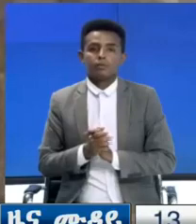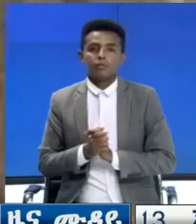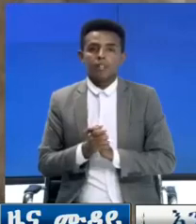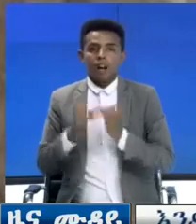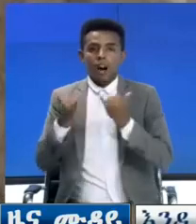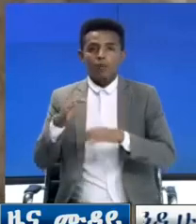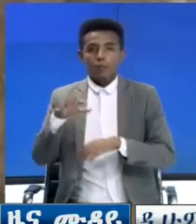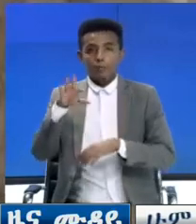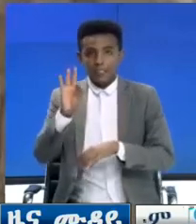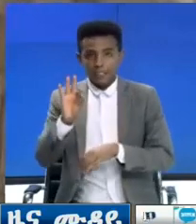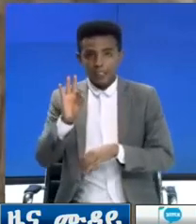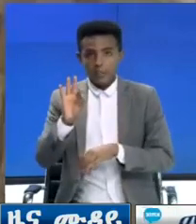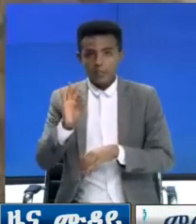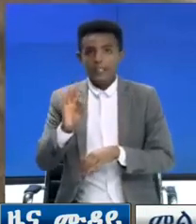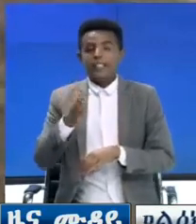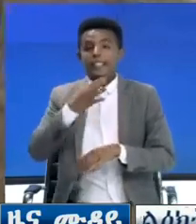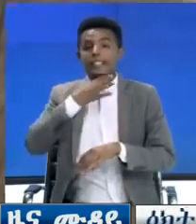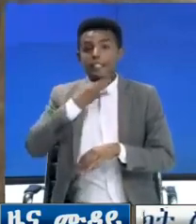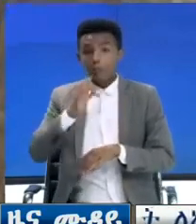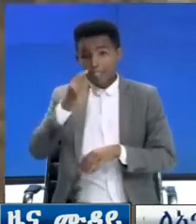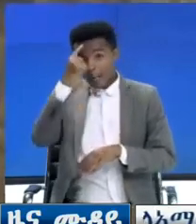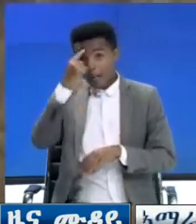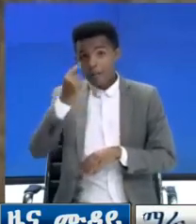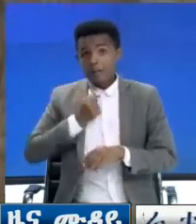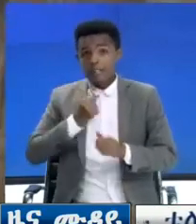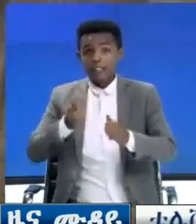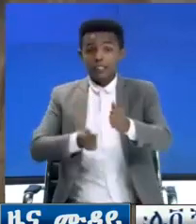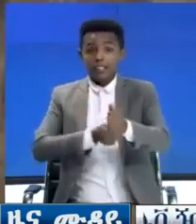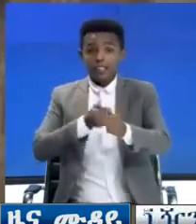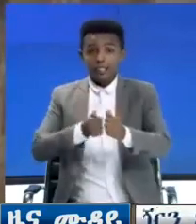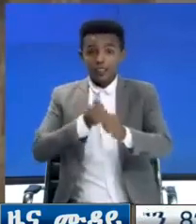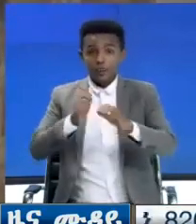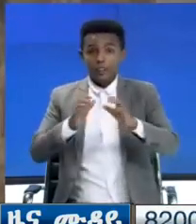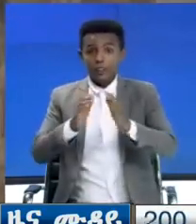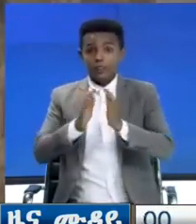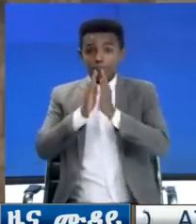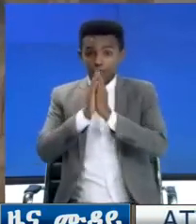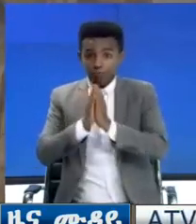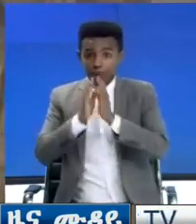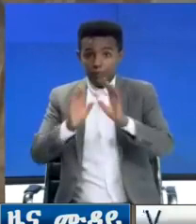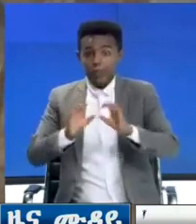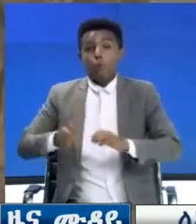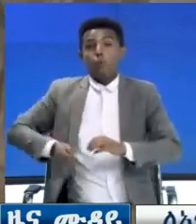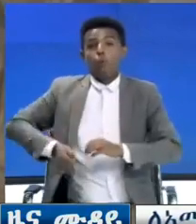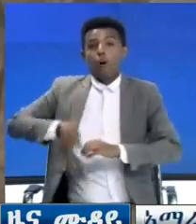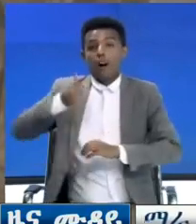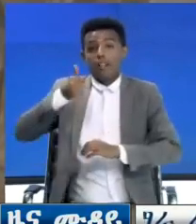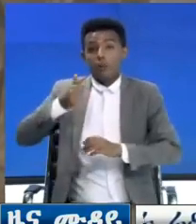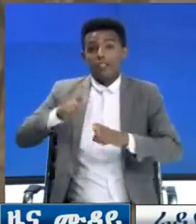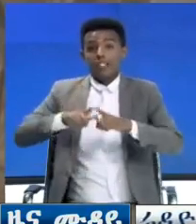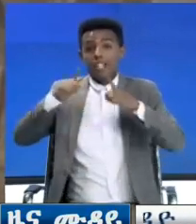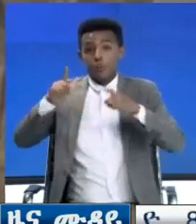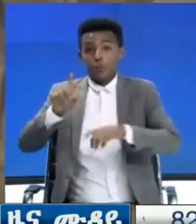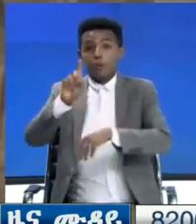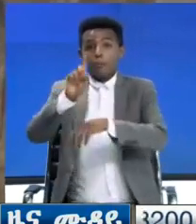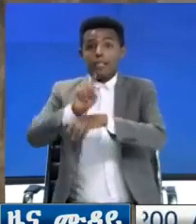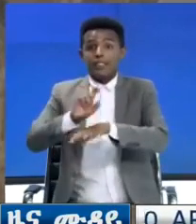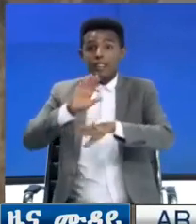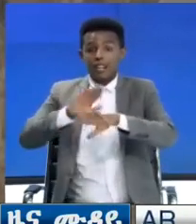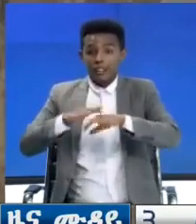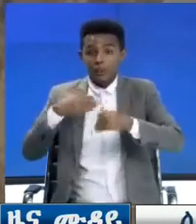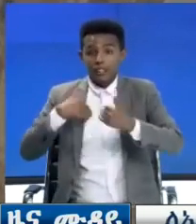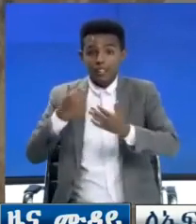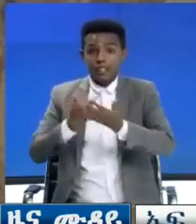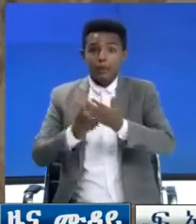አሁን የምንገኝበት የእስልምና እምነት ተከታዮች የሚያምኑበት ዋናው ትልቁ መስጊድ ላይ ነው። ይህ